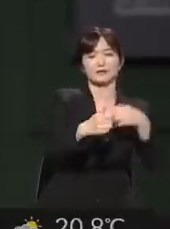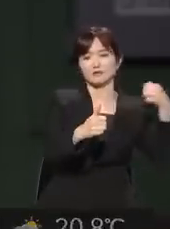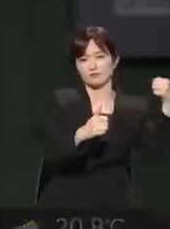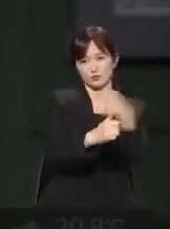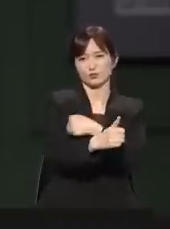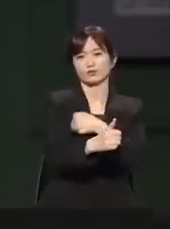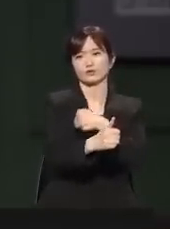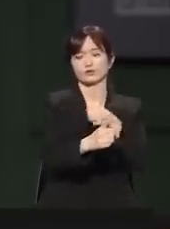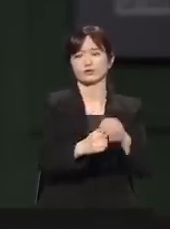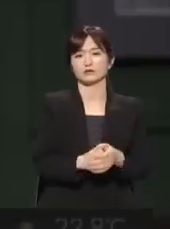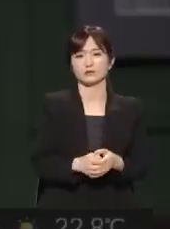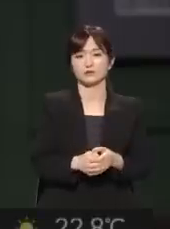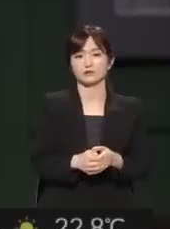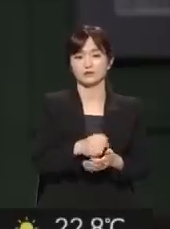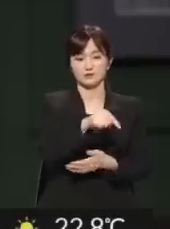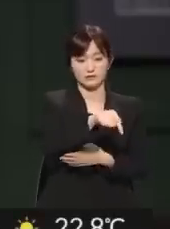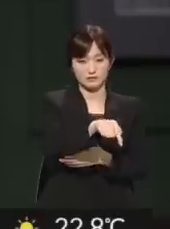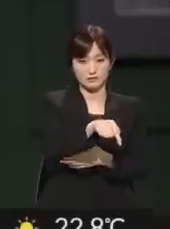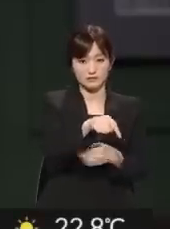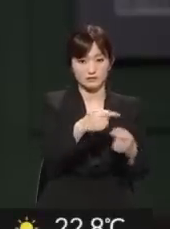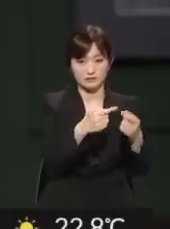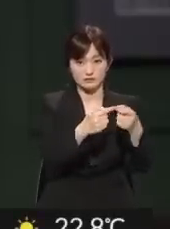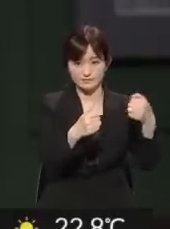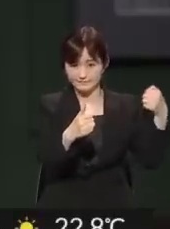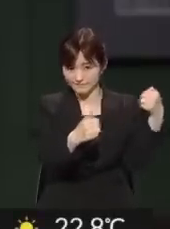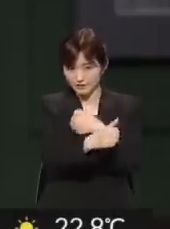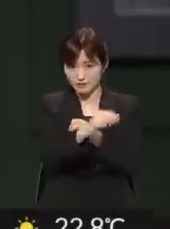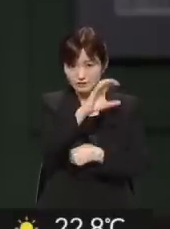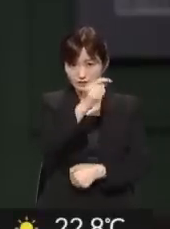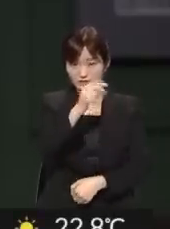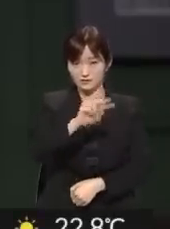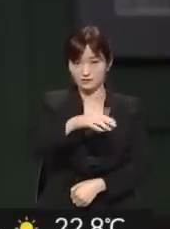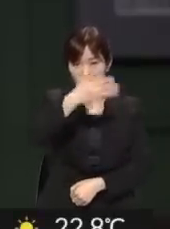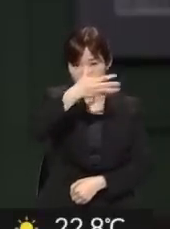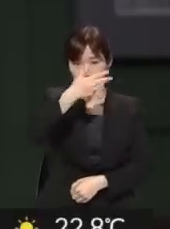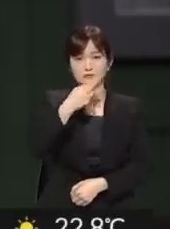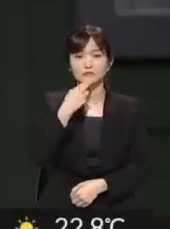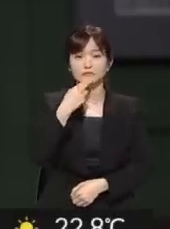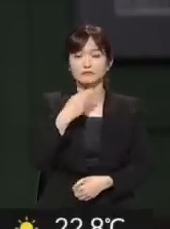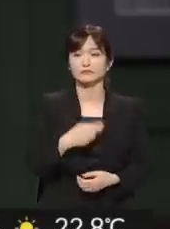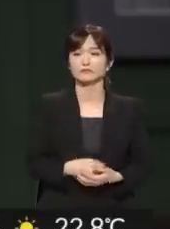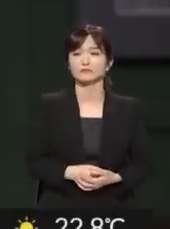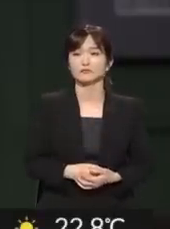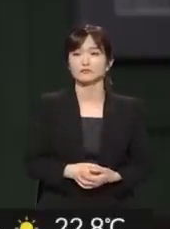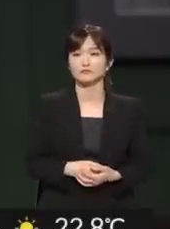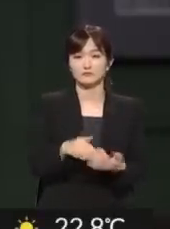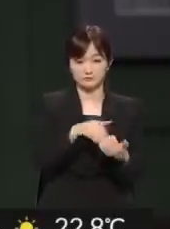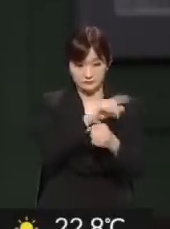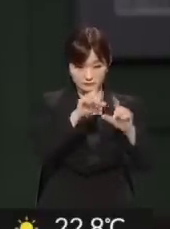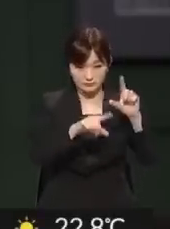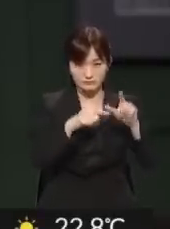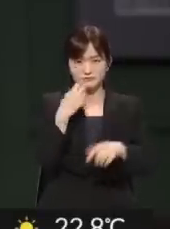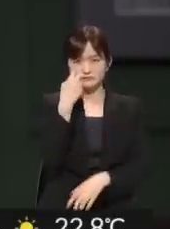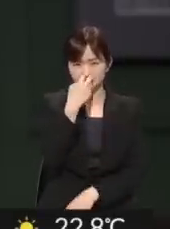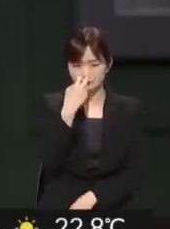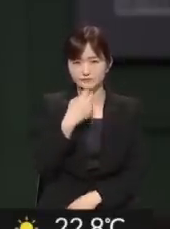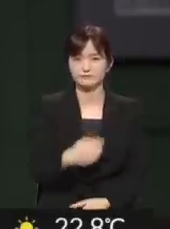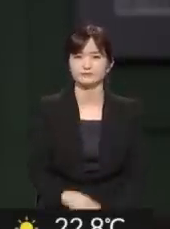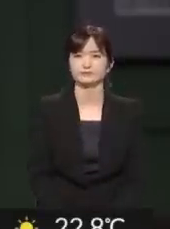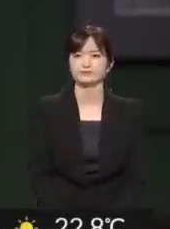당했다고 합니다 술집 밖에서 있었던 1차 폭행의 CCTV 영상은 남아있지 않다고 하는데 그 당시 상황을 저희가 취재를